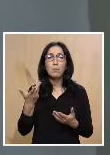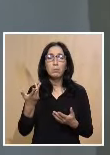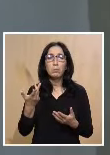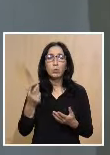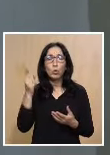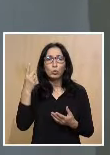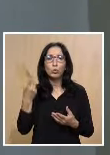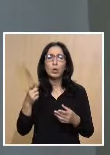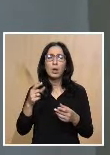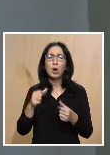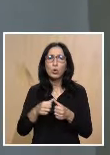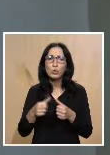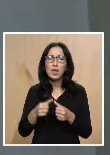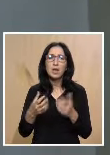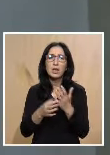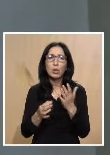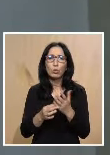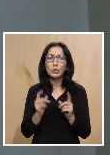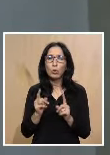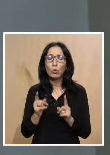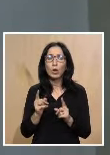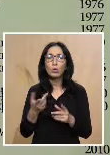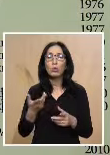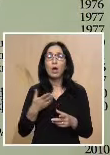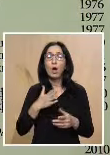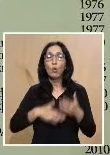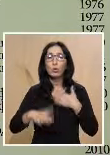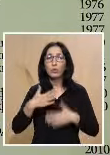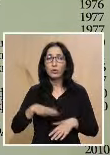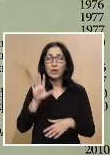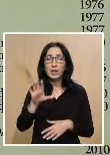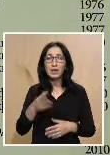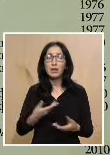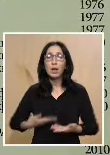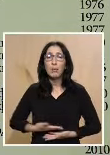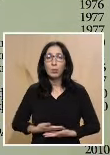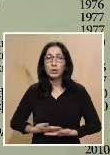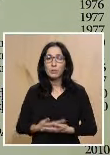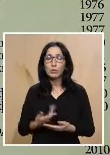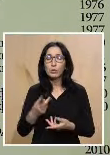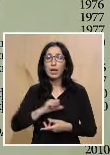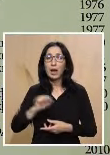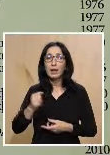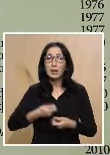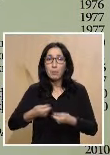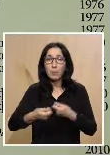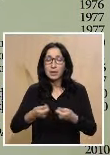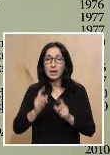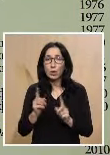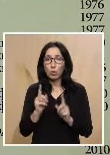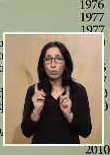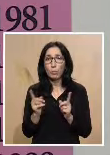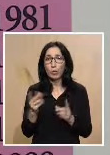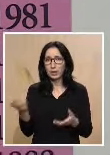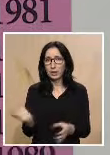култури, люцерна, лоза, които да удовлетворяват техните потребности, а и пазара, който могат да